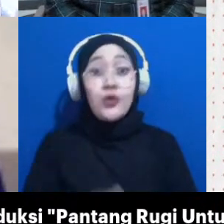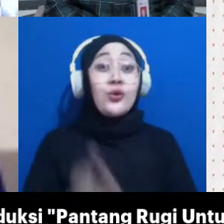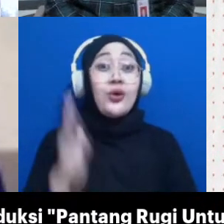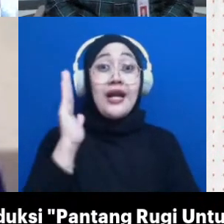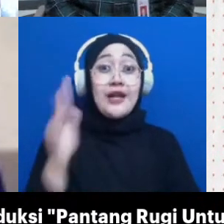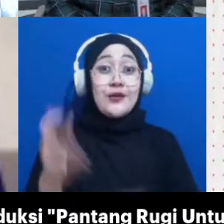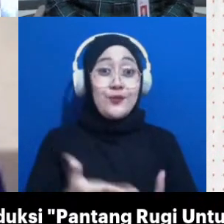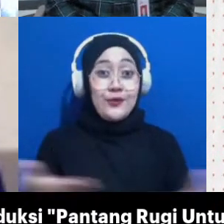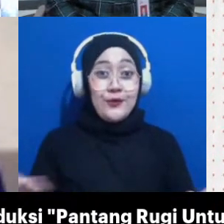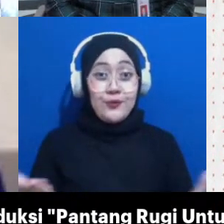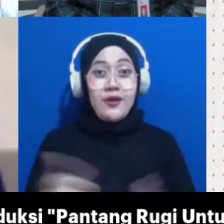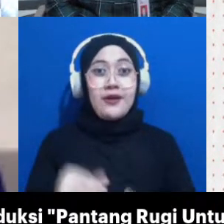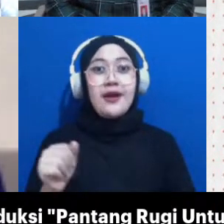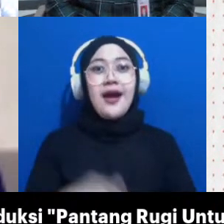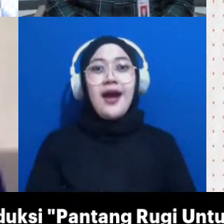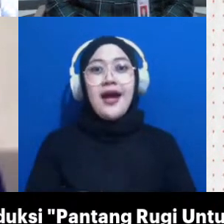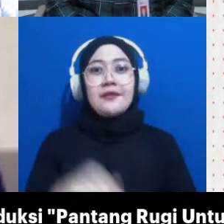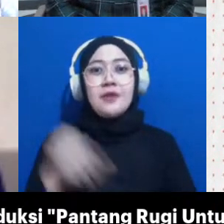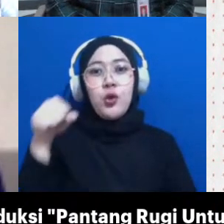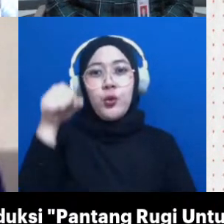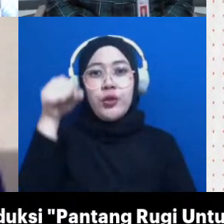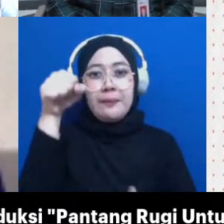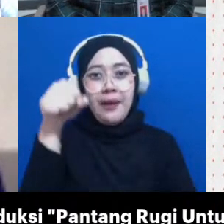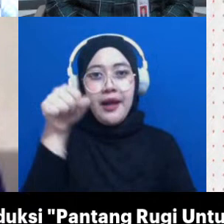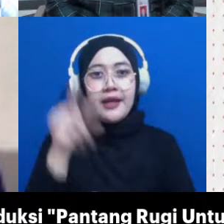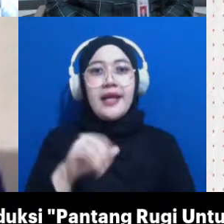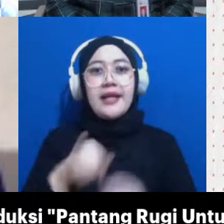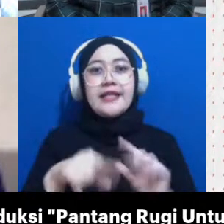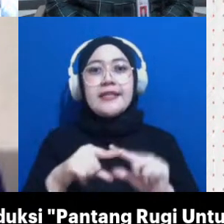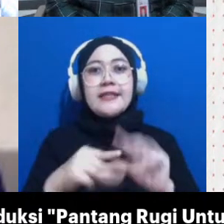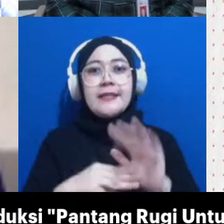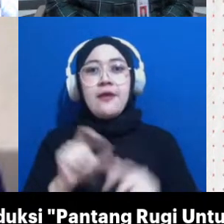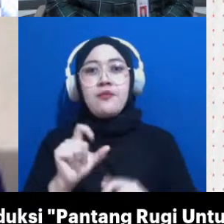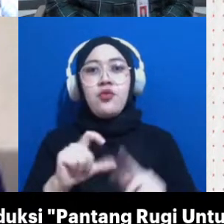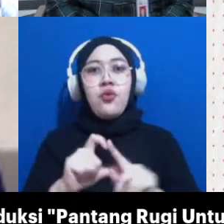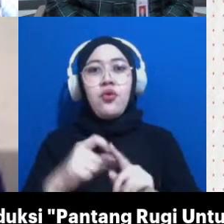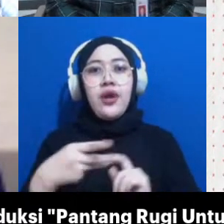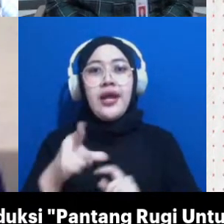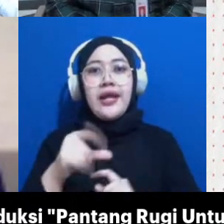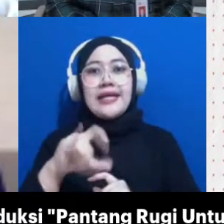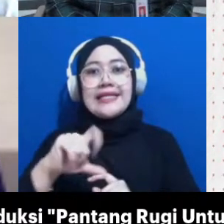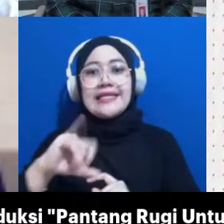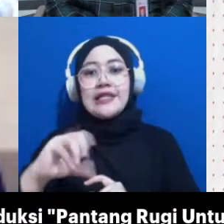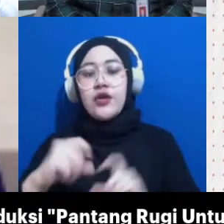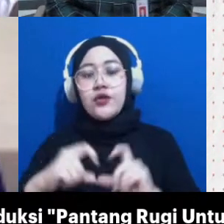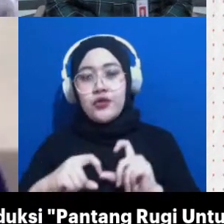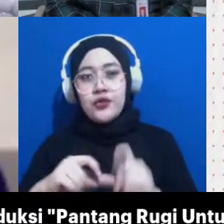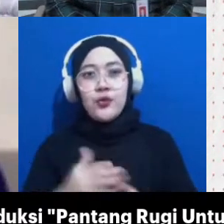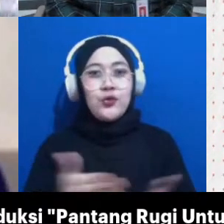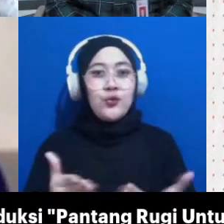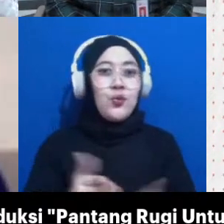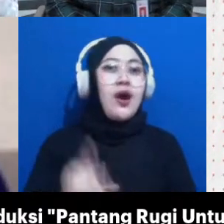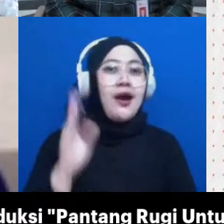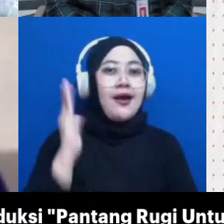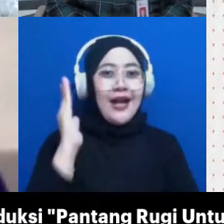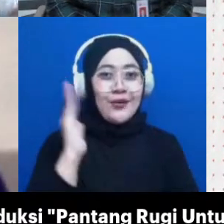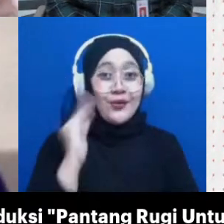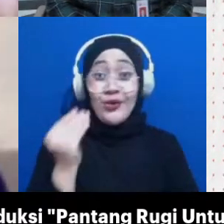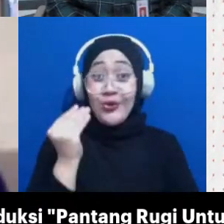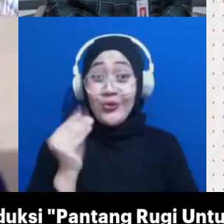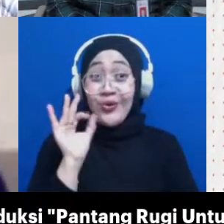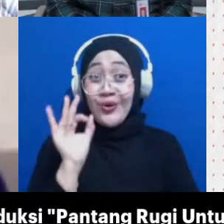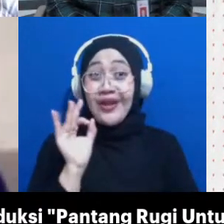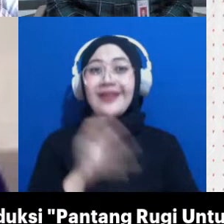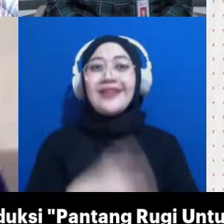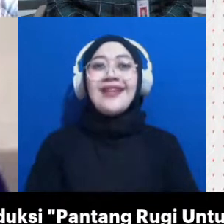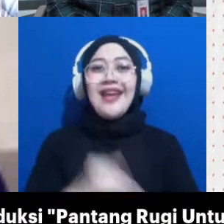akan mendapatkan goodie bag dari Jamu Delicious. Jadi untuk kakak-kakak narasumber, ditunggu saja kirimannya dari